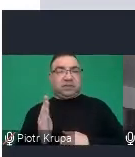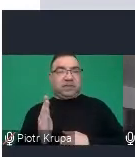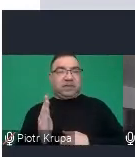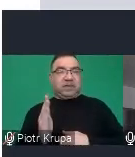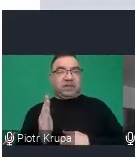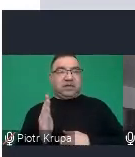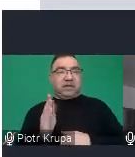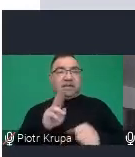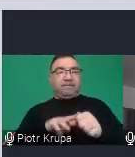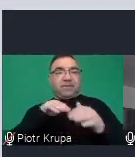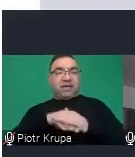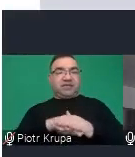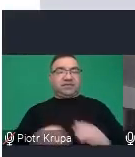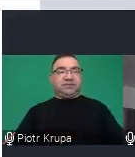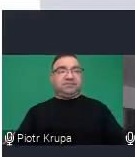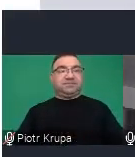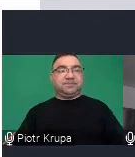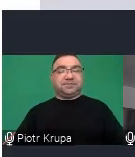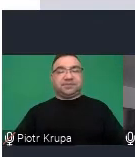przepraszam, magazyn ciepła.